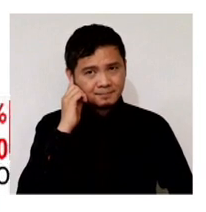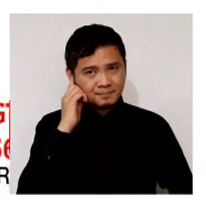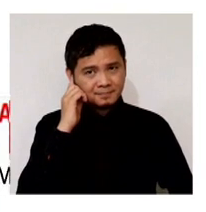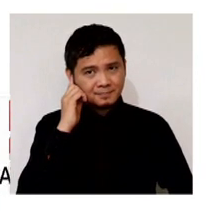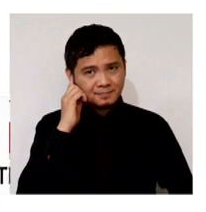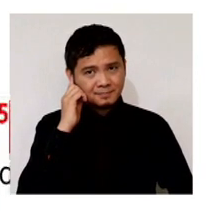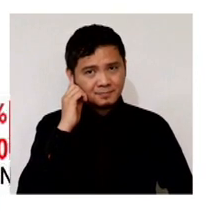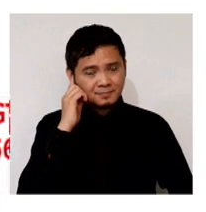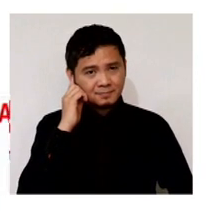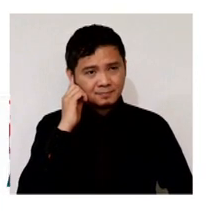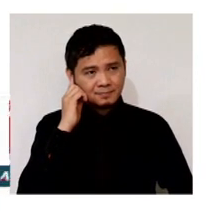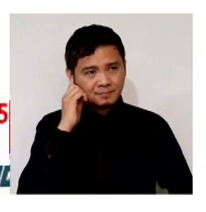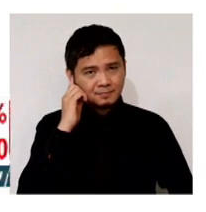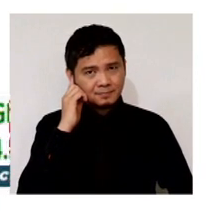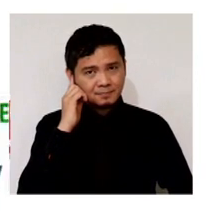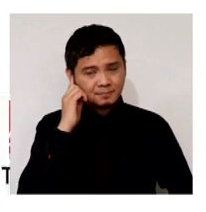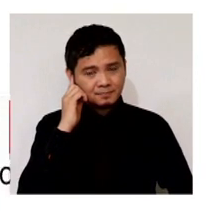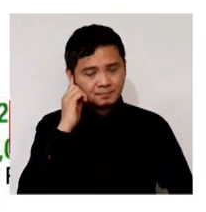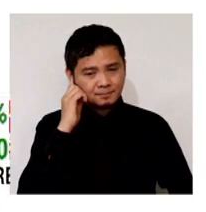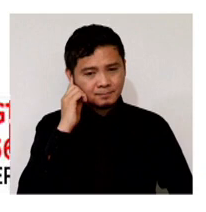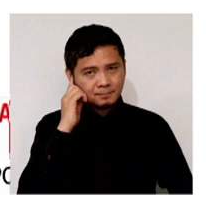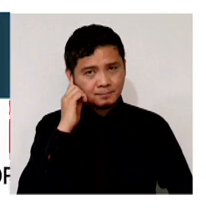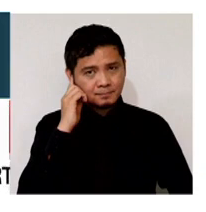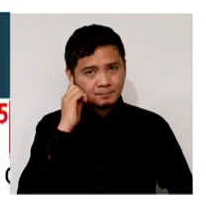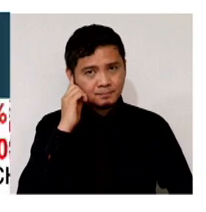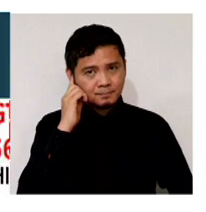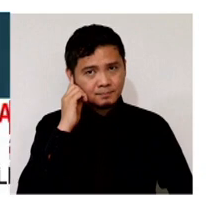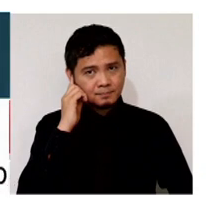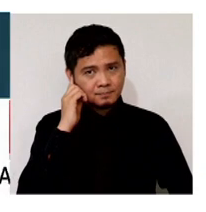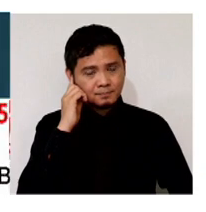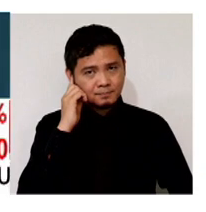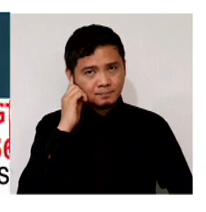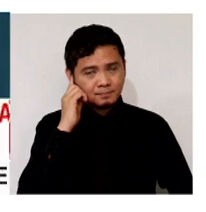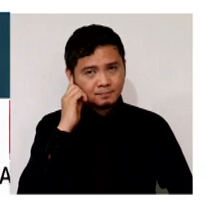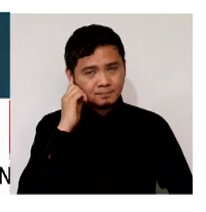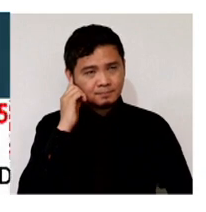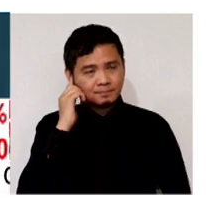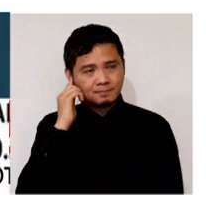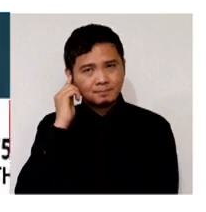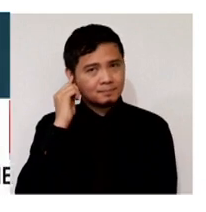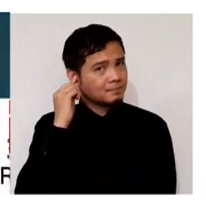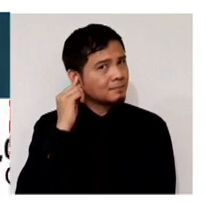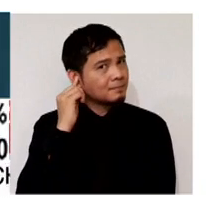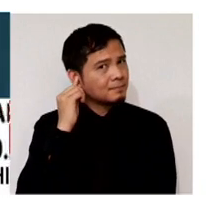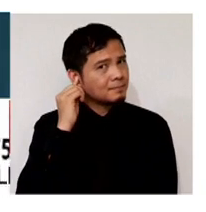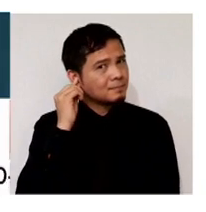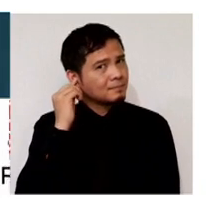del Sur. About 187 homes have been totally damaged. That will total to